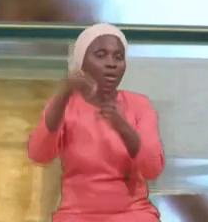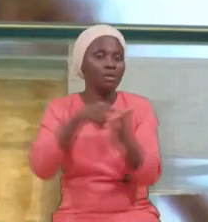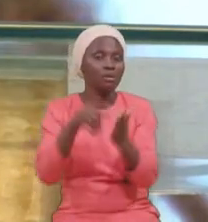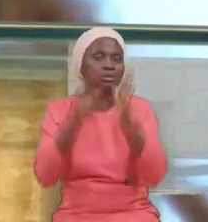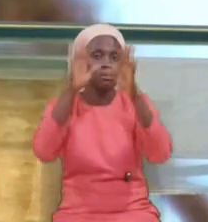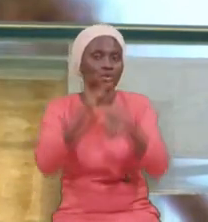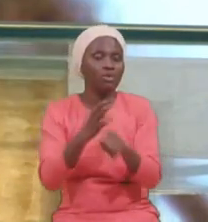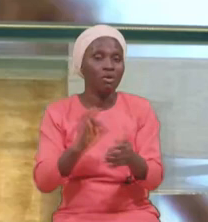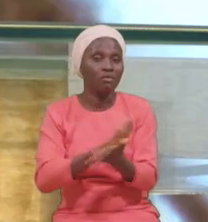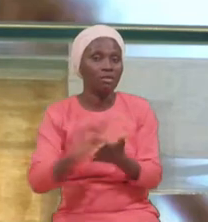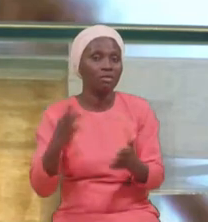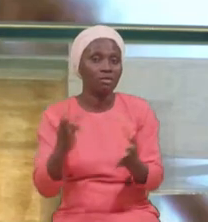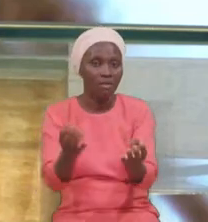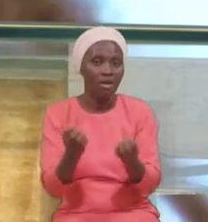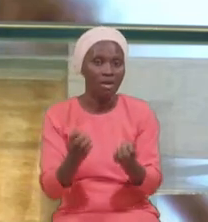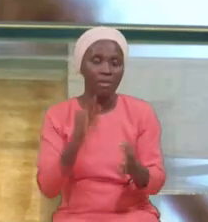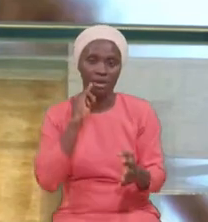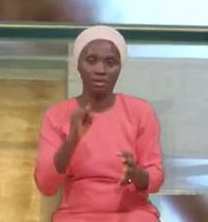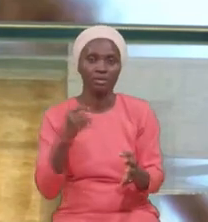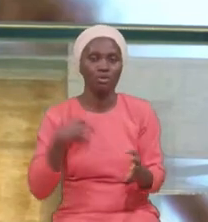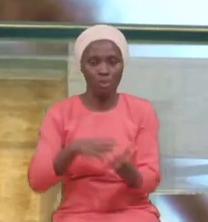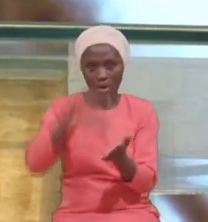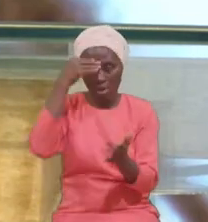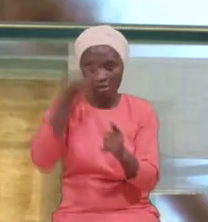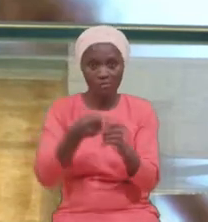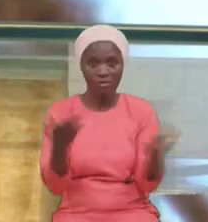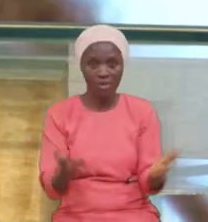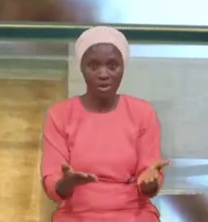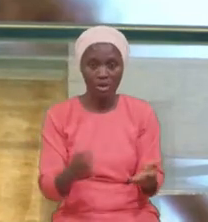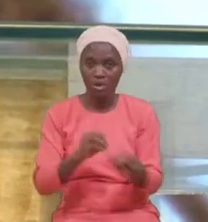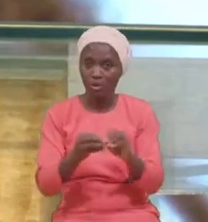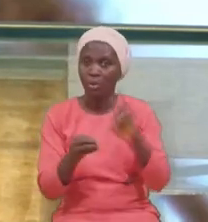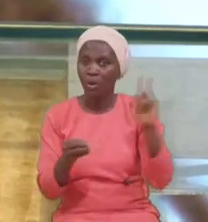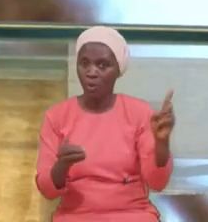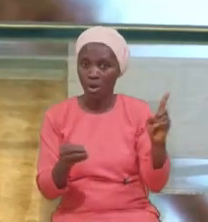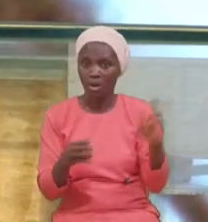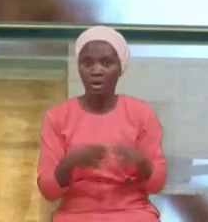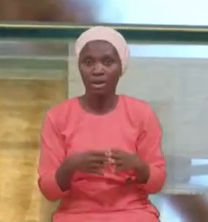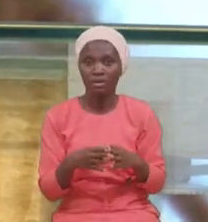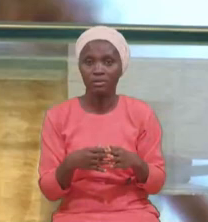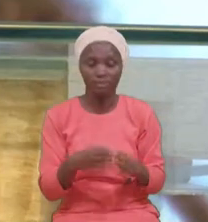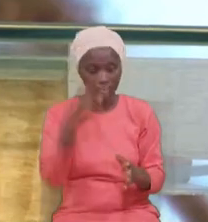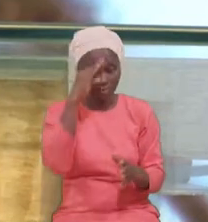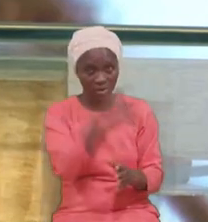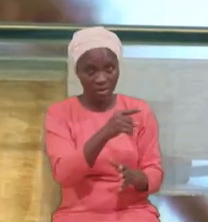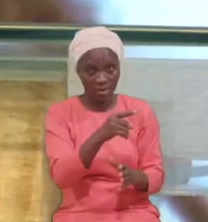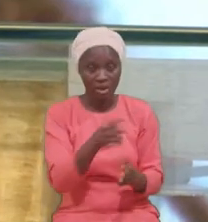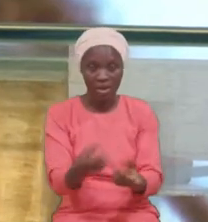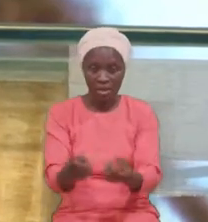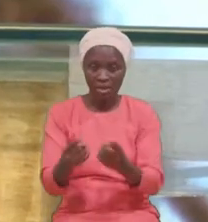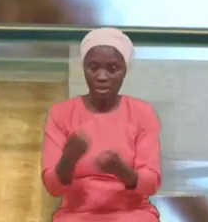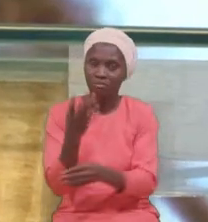la purification de ce miracle du lépreux est très significatif. Tout d'abord, il est